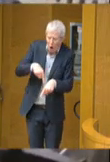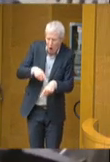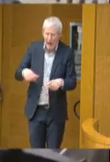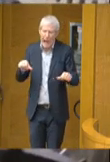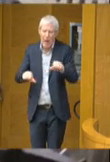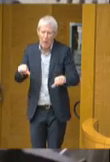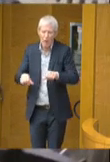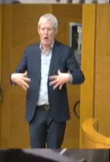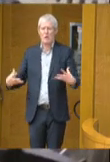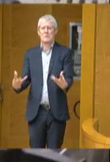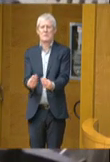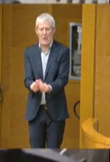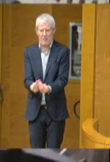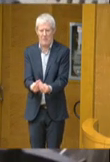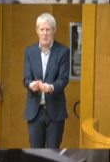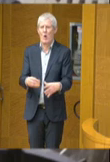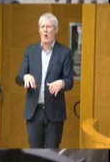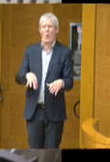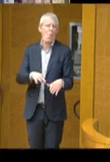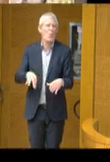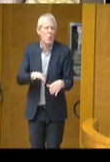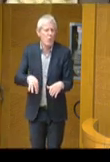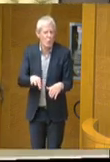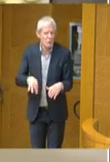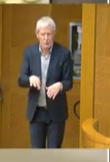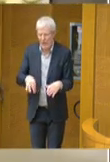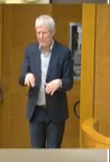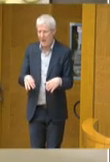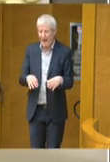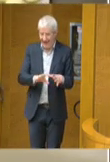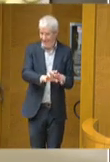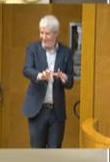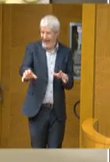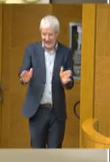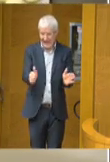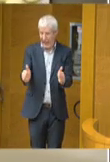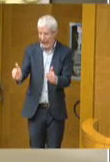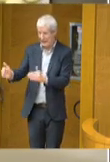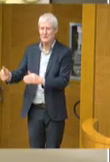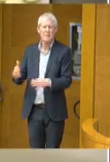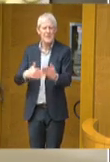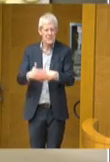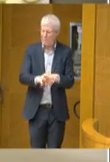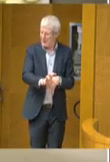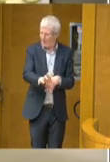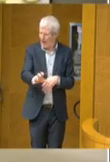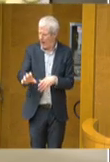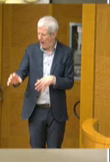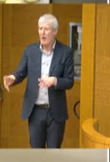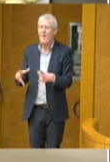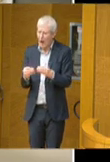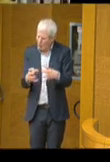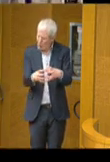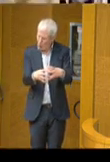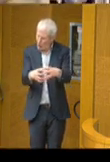ore laboratoriali. Cuciniamo i ragazzi di diverse classi con diverse disabilità, formano